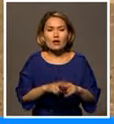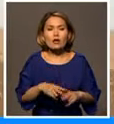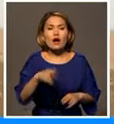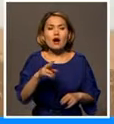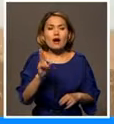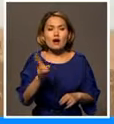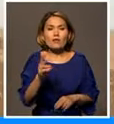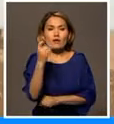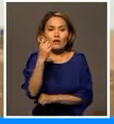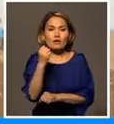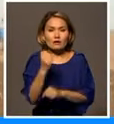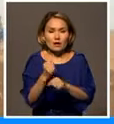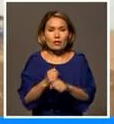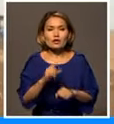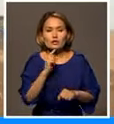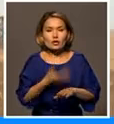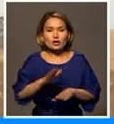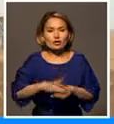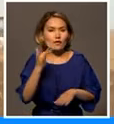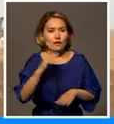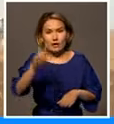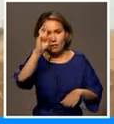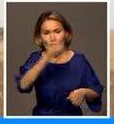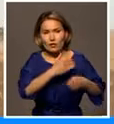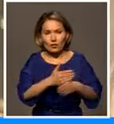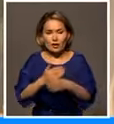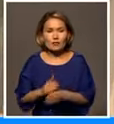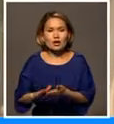шаруашылықтар тарапынан көмек жіберу қарастырылған. Әзірге егіншілердің